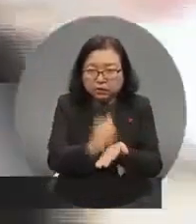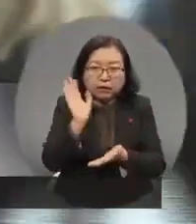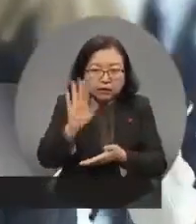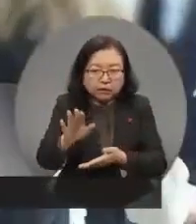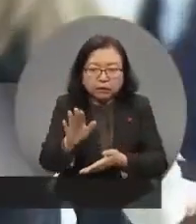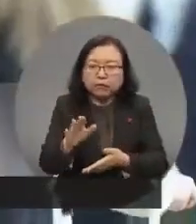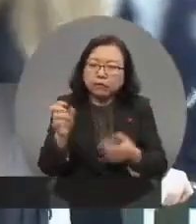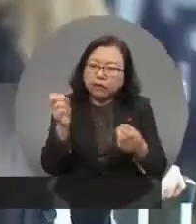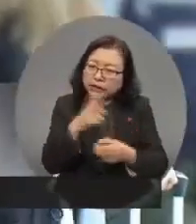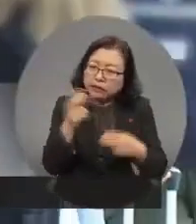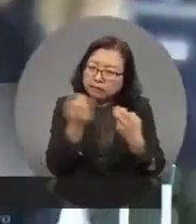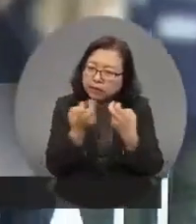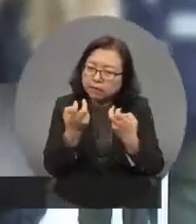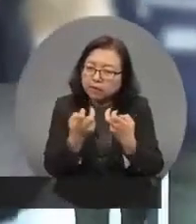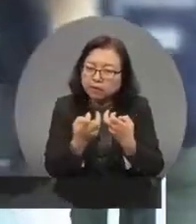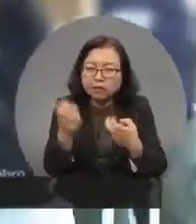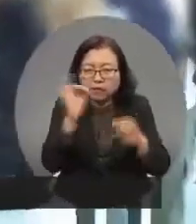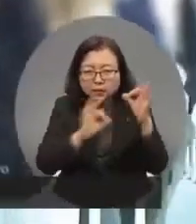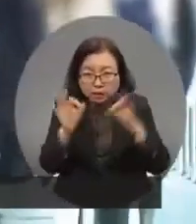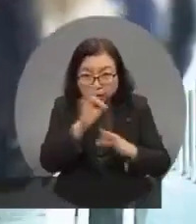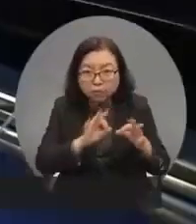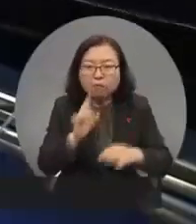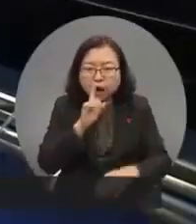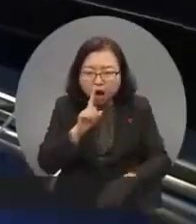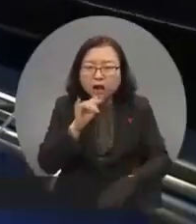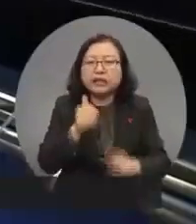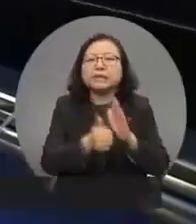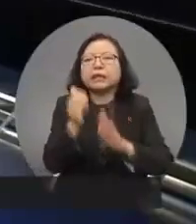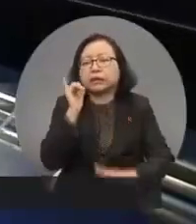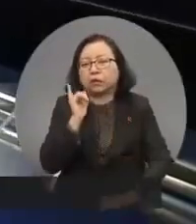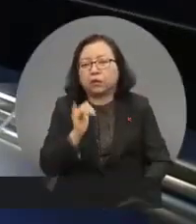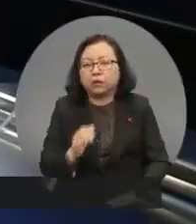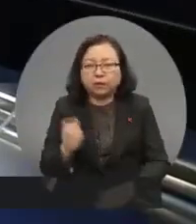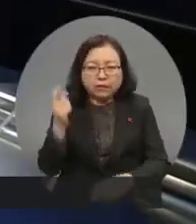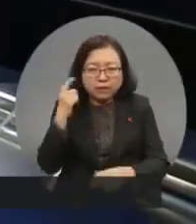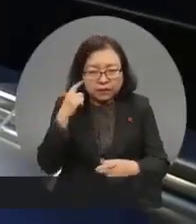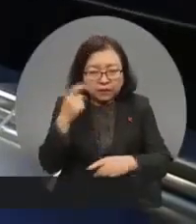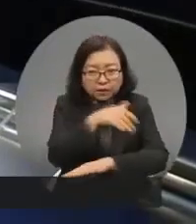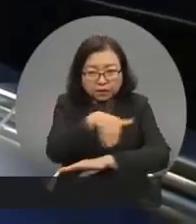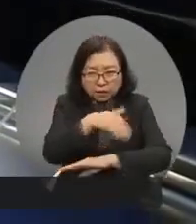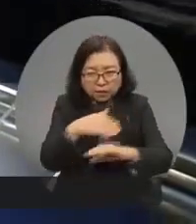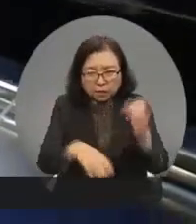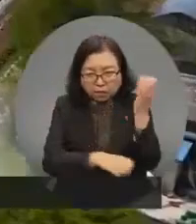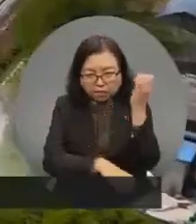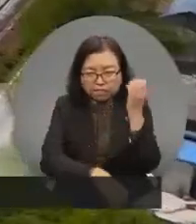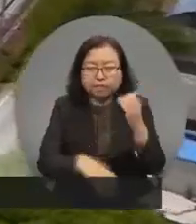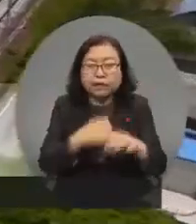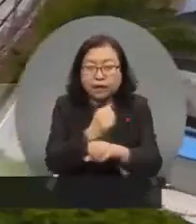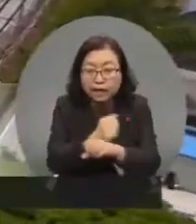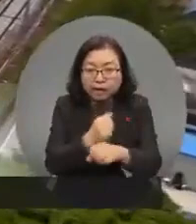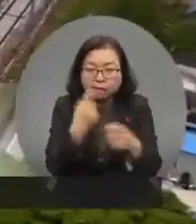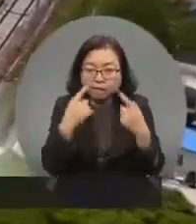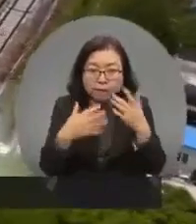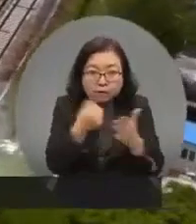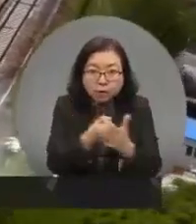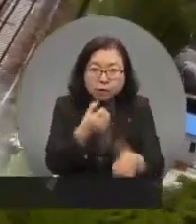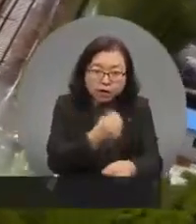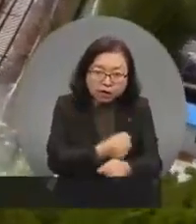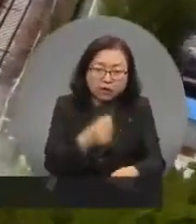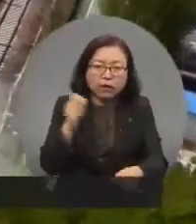찾겠다고 말해 여지는 남아 있습니다. 기본 계획을 확정한 충북선 고속화 사업은 설계를 마친